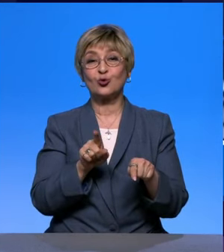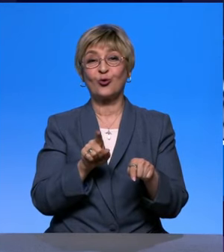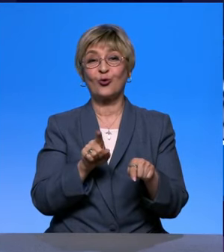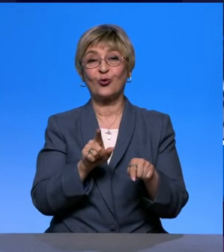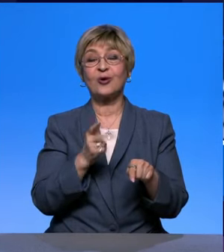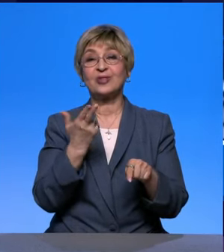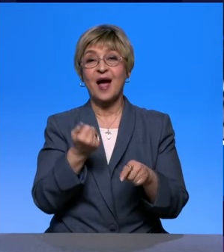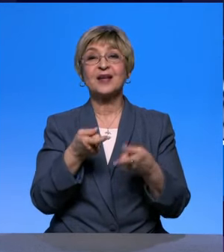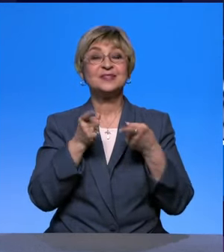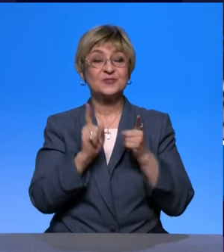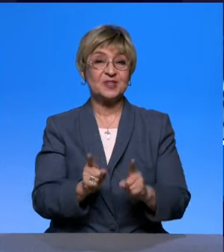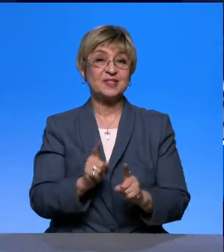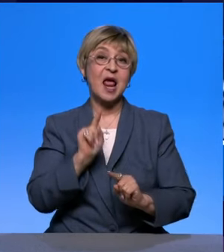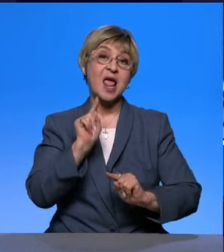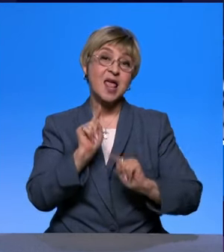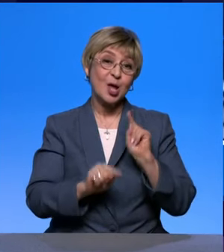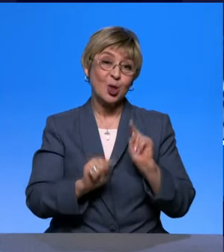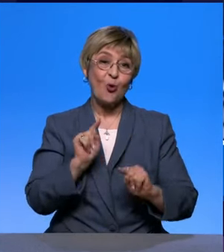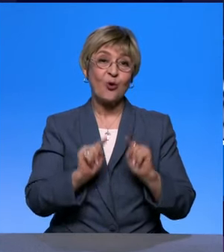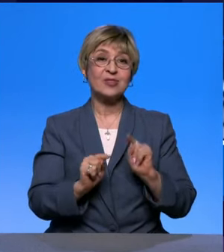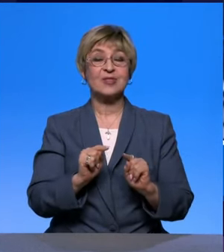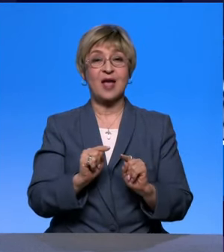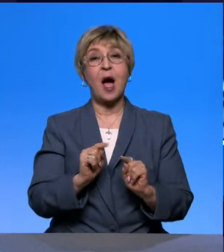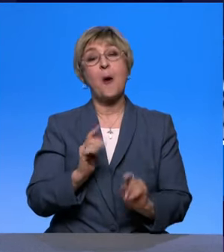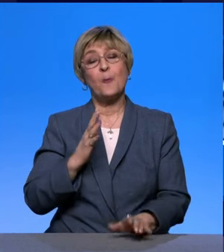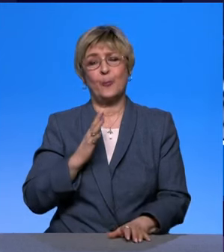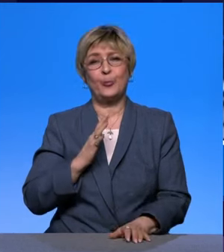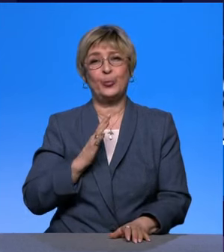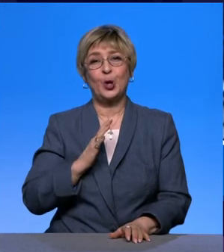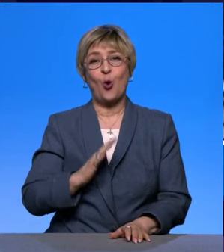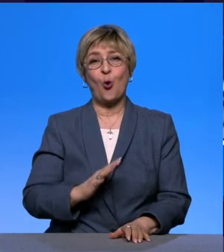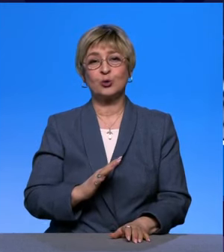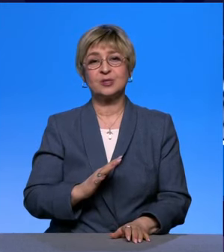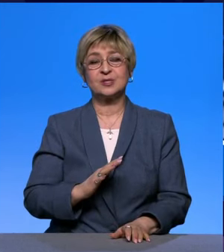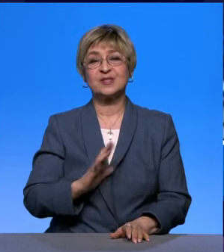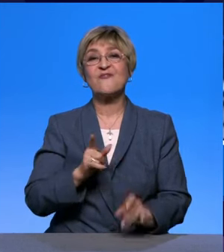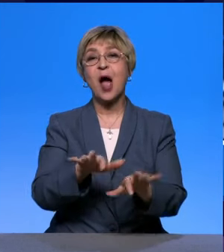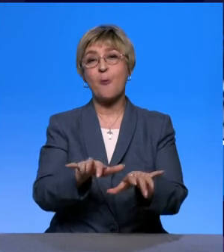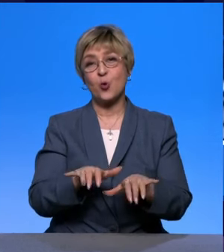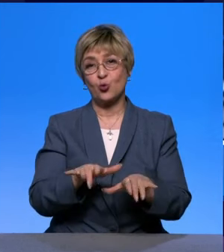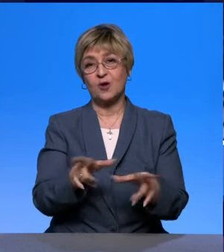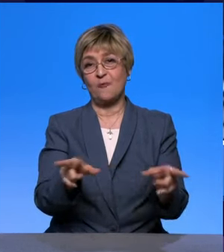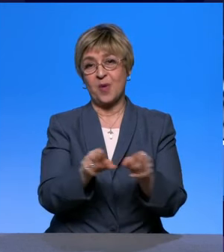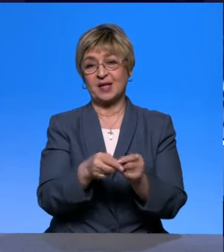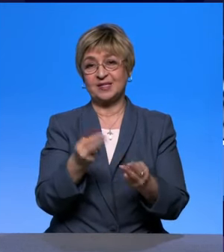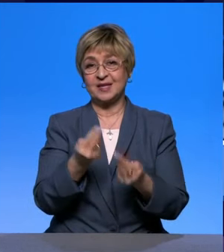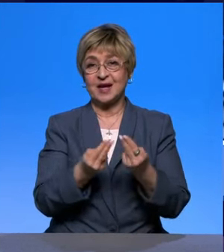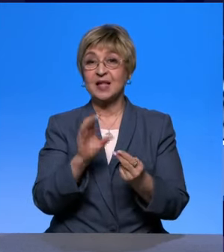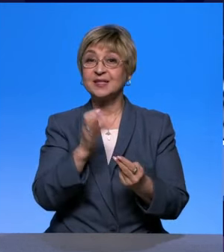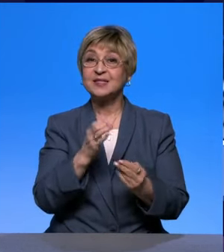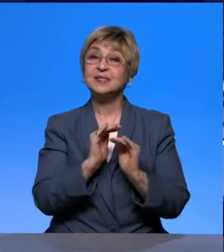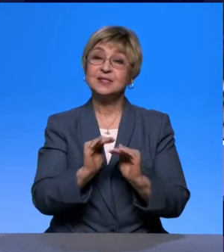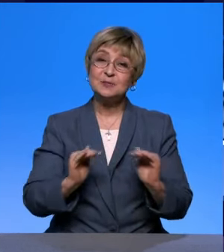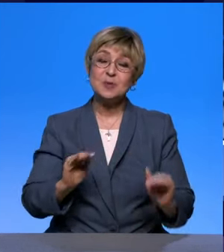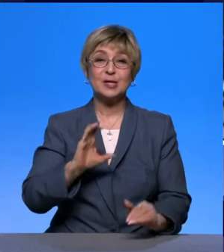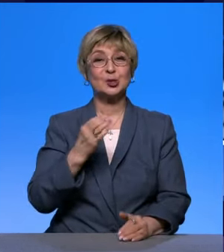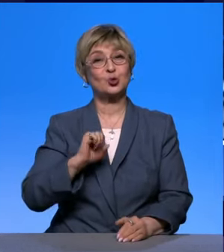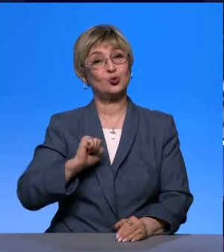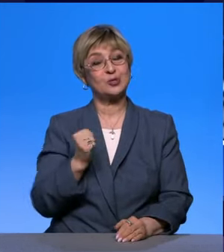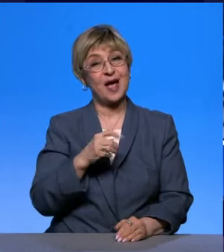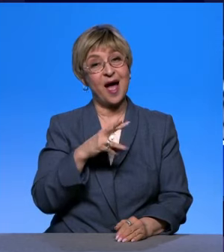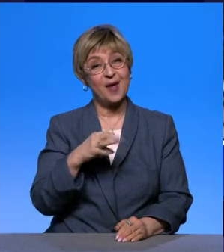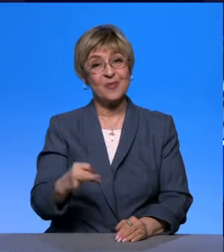действительно, иногда приходится сыграть в компьютерные игры, то ли с детьми, то ли с друзьями. Вот если, например,